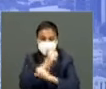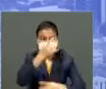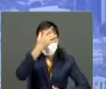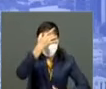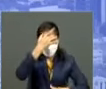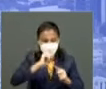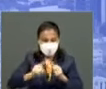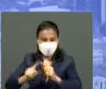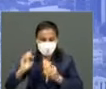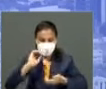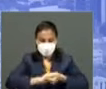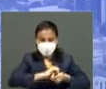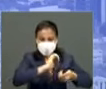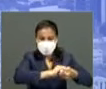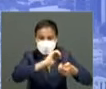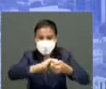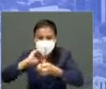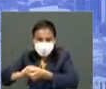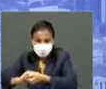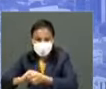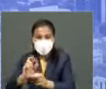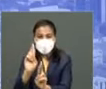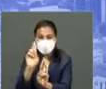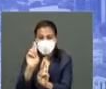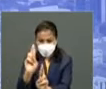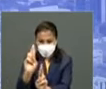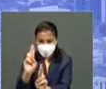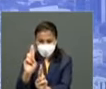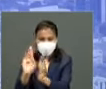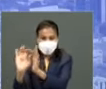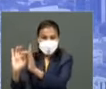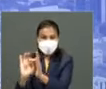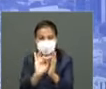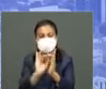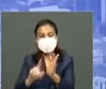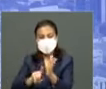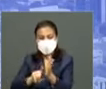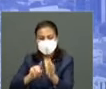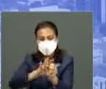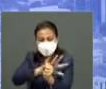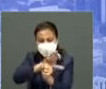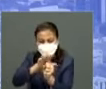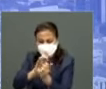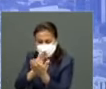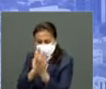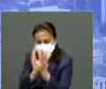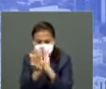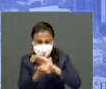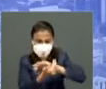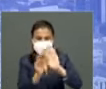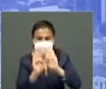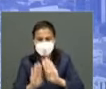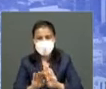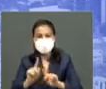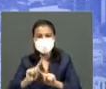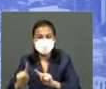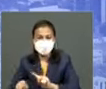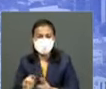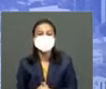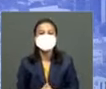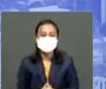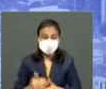าได้ค่ะตอนนี้เนี่ยเฝ้าระวังสูงสุดนะคะในเรื่องของเชื้อกลายพันธุ์แล้วก็ในส่วนของประเทศที่จะ